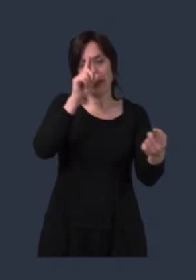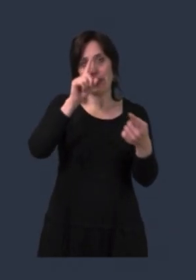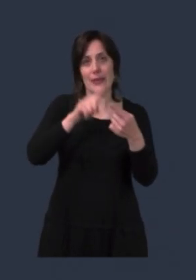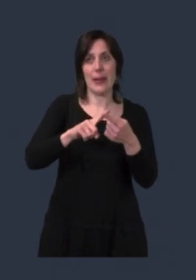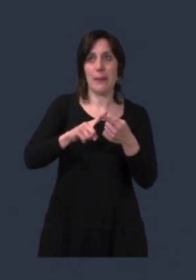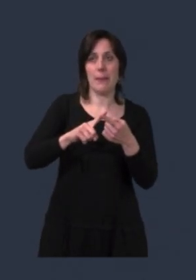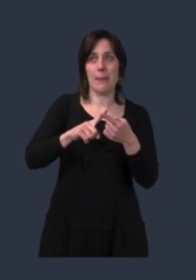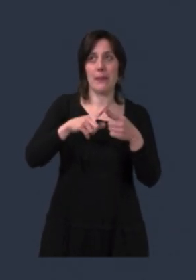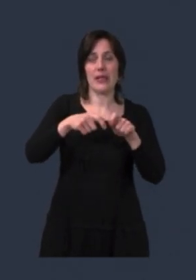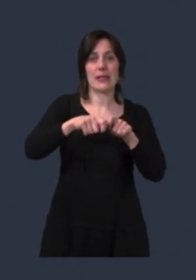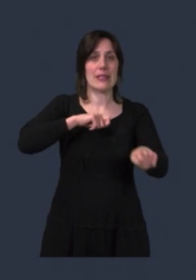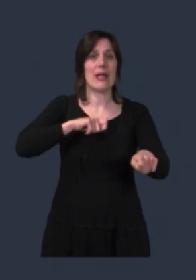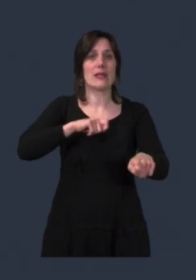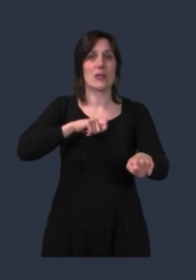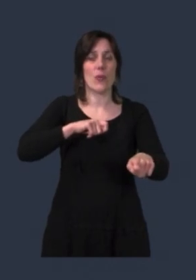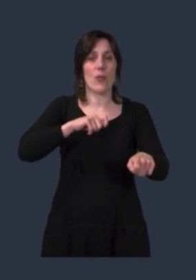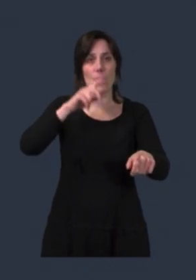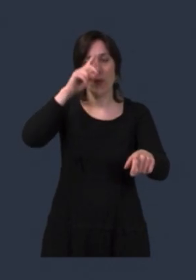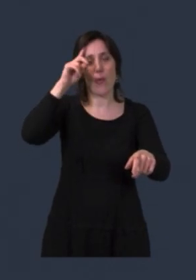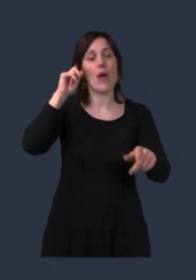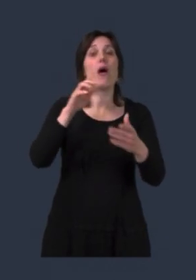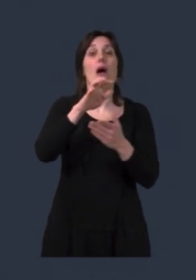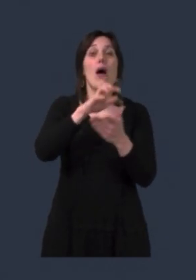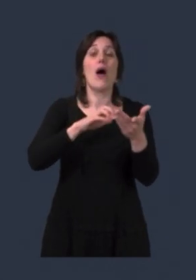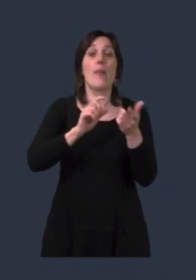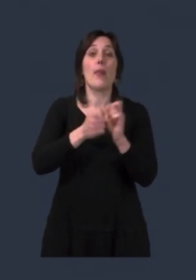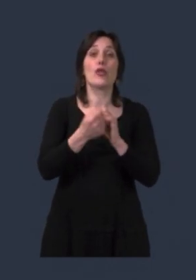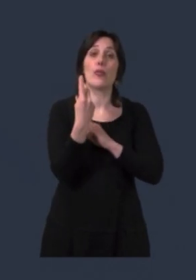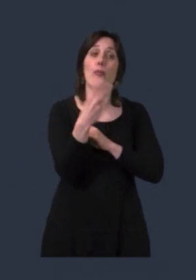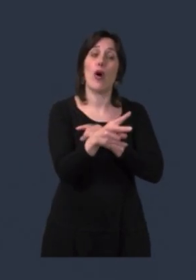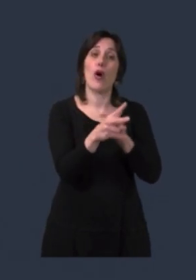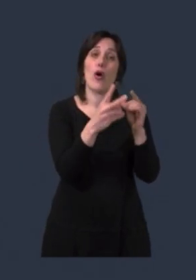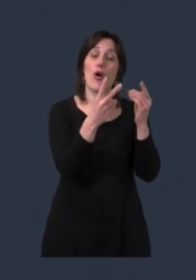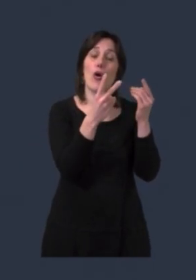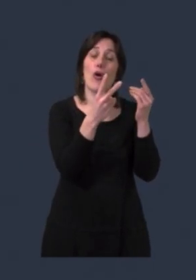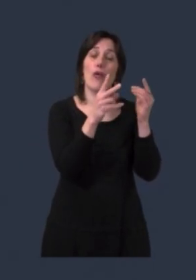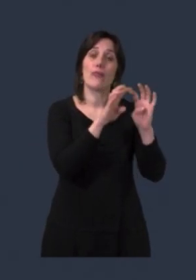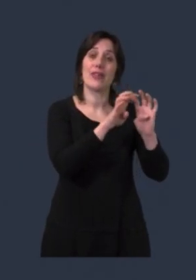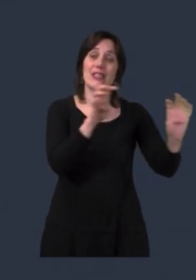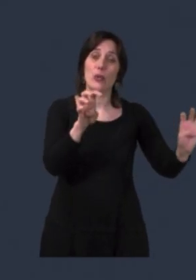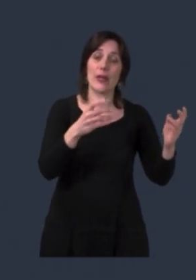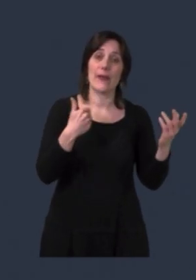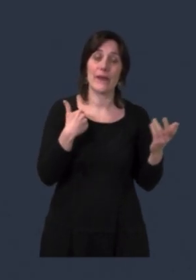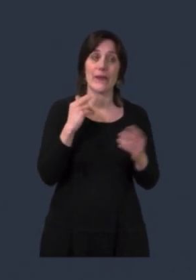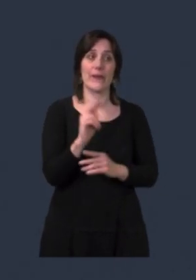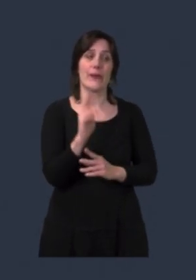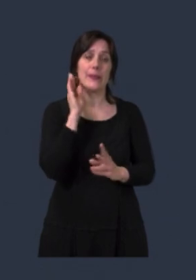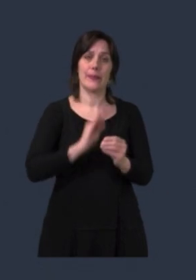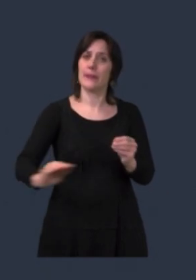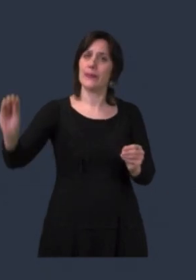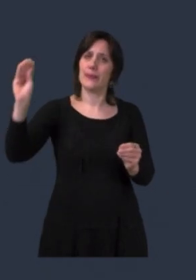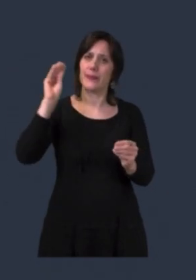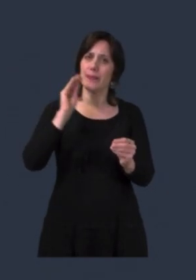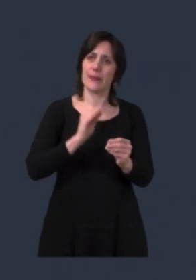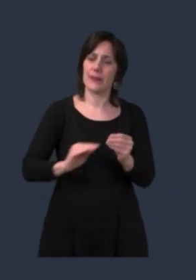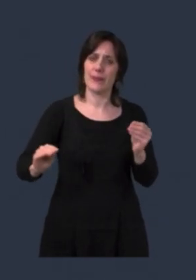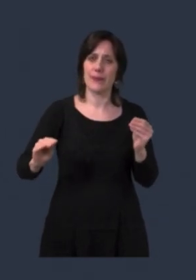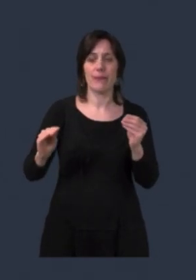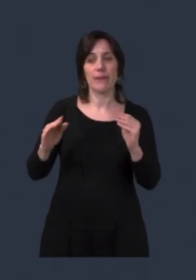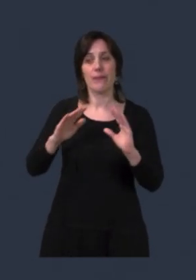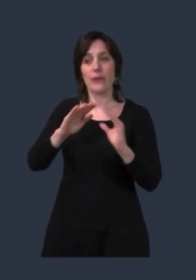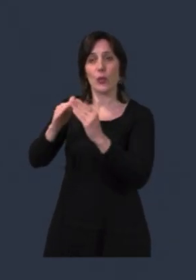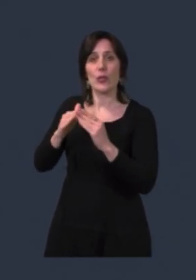résiliation, sur l'amendement de l'exécutif, est un peu une illusion, puisque les communautés de